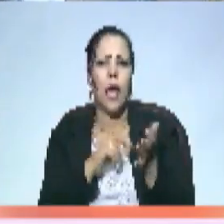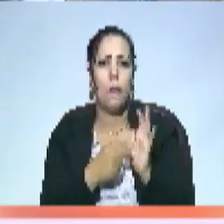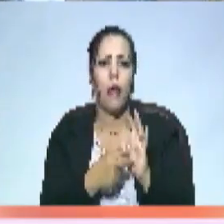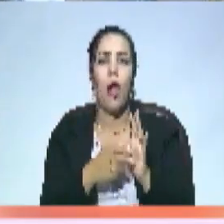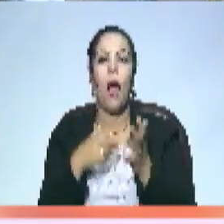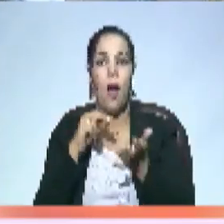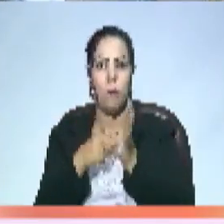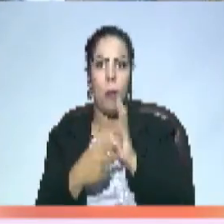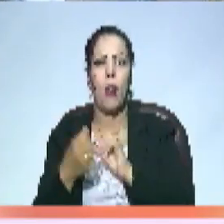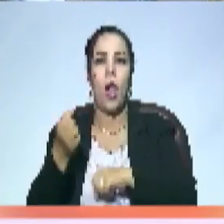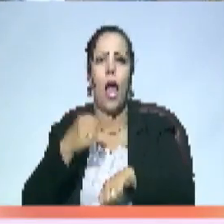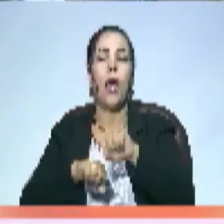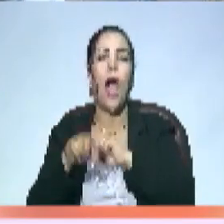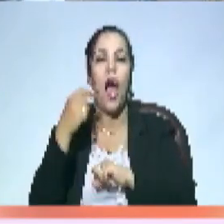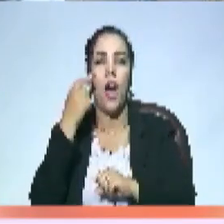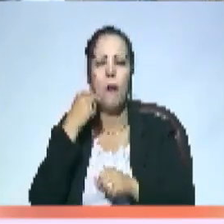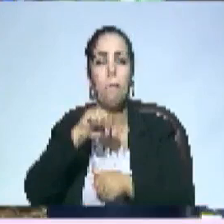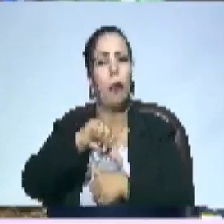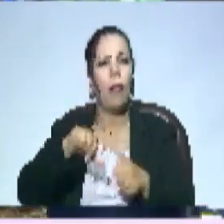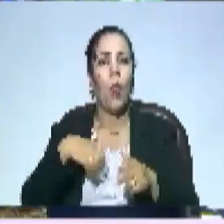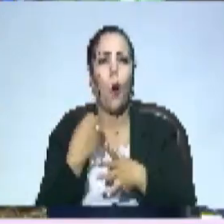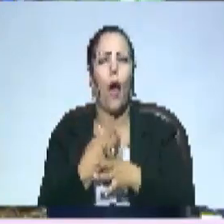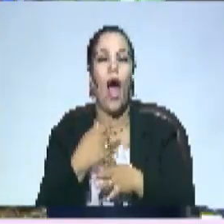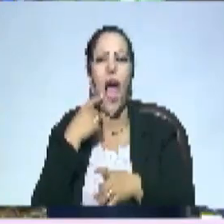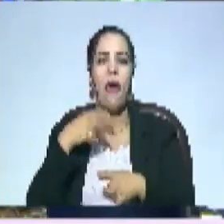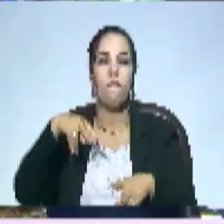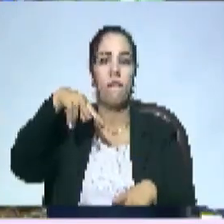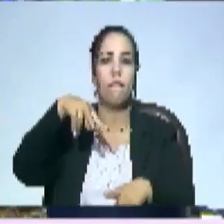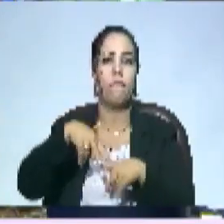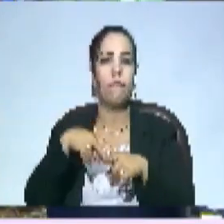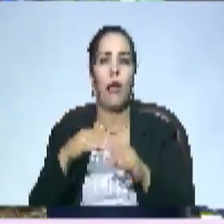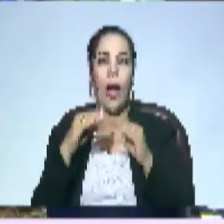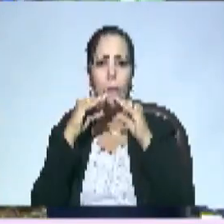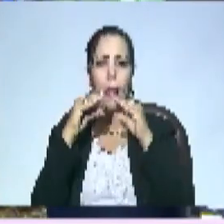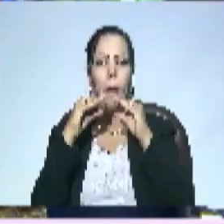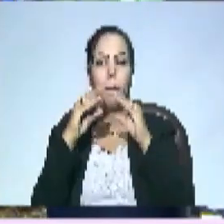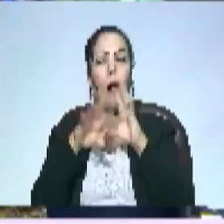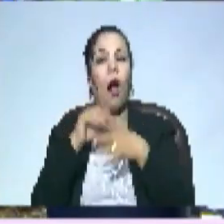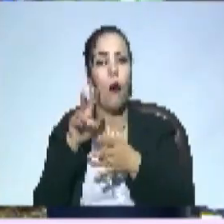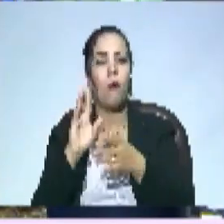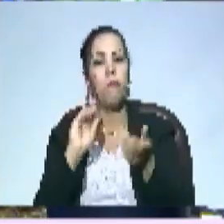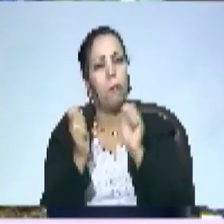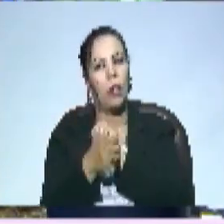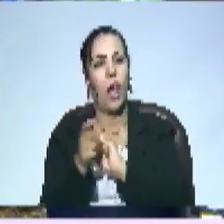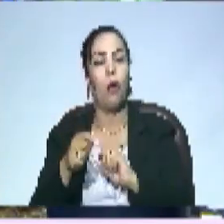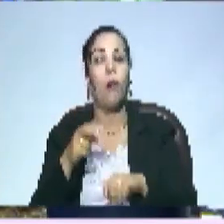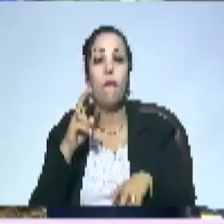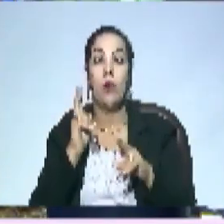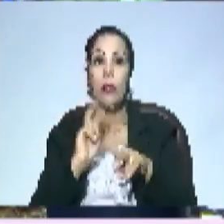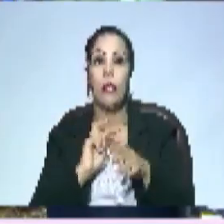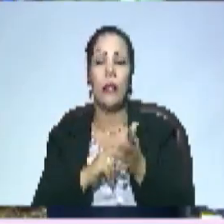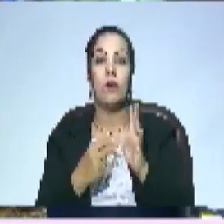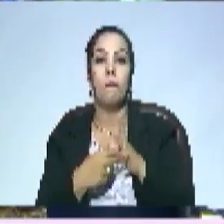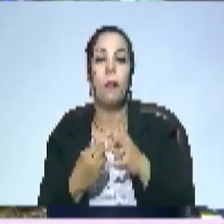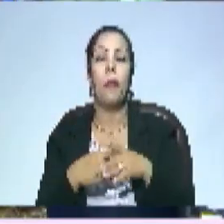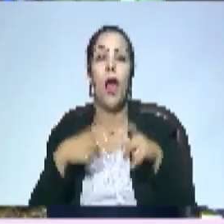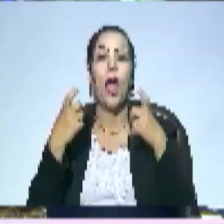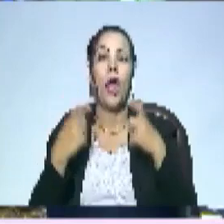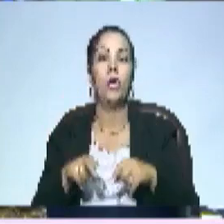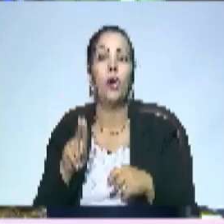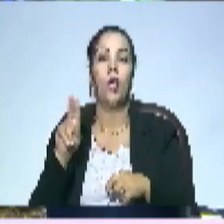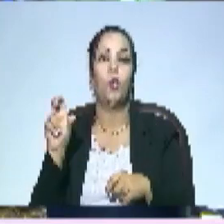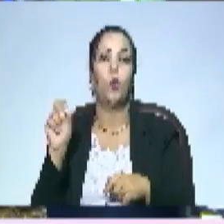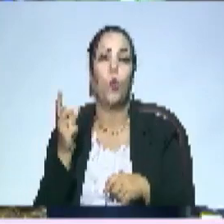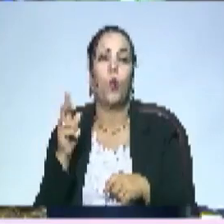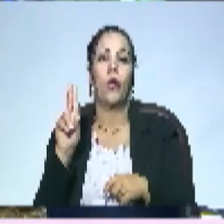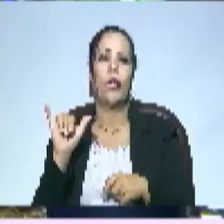بنعملها بعجينة الكريب، البدايل بقى بنعملها بعجينة الكريب، وفي ناس بتعملها بعيش التورتيلا، وفي ناس